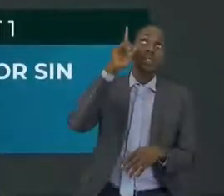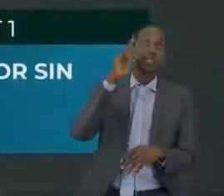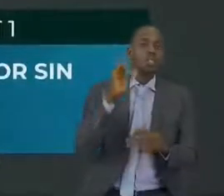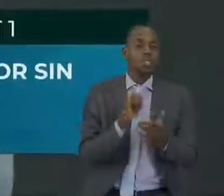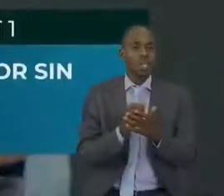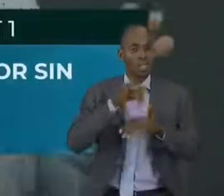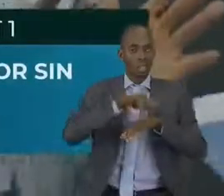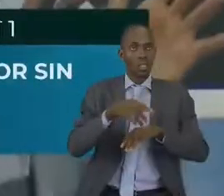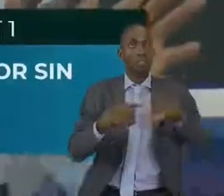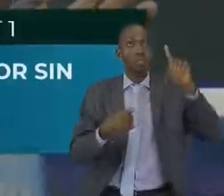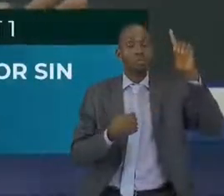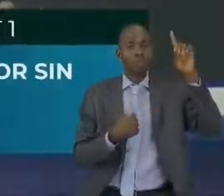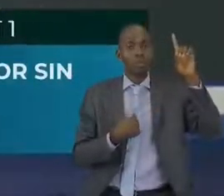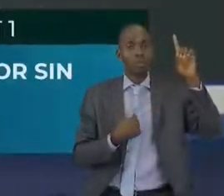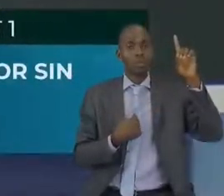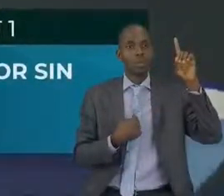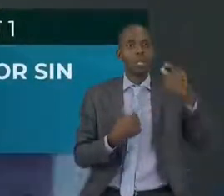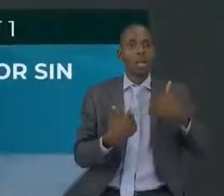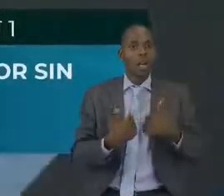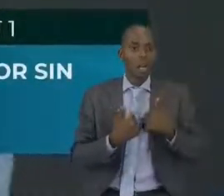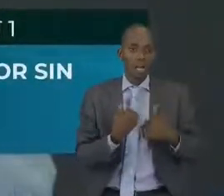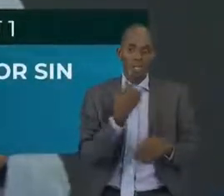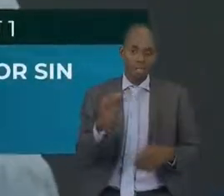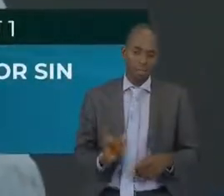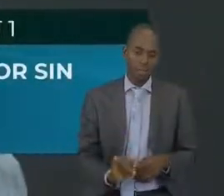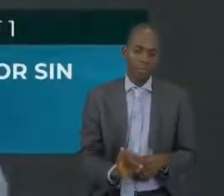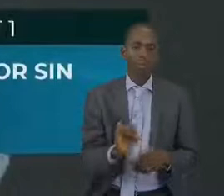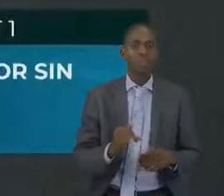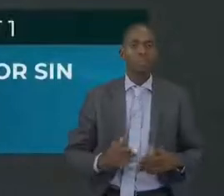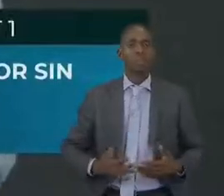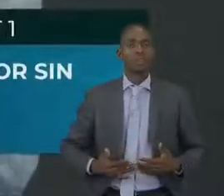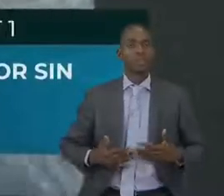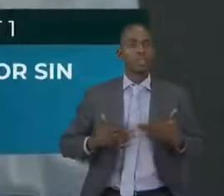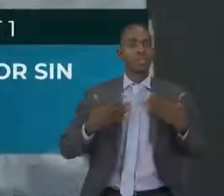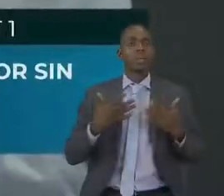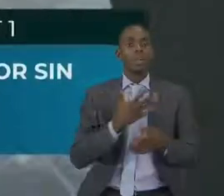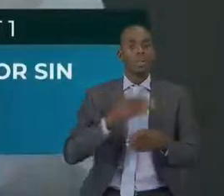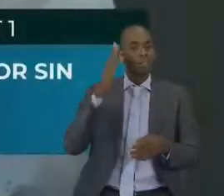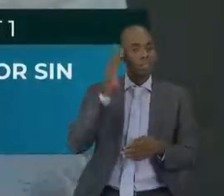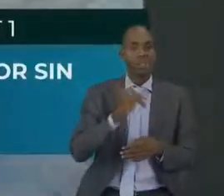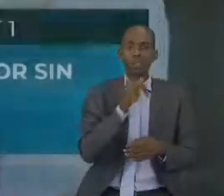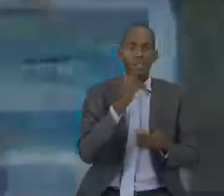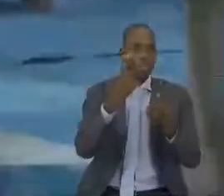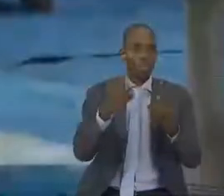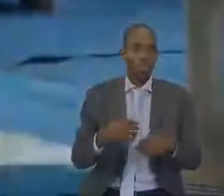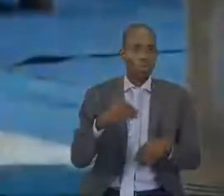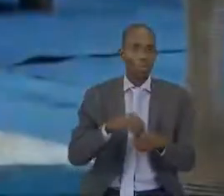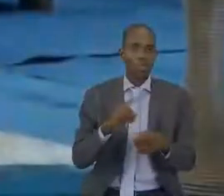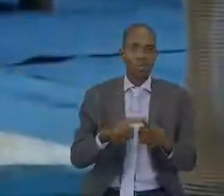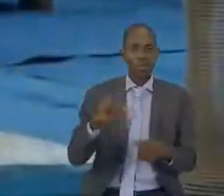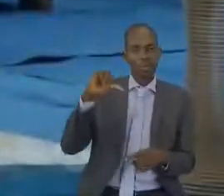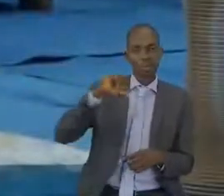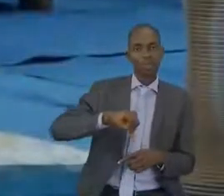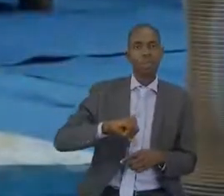Celui qui écoute ma parole et qui croit à celui qui m'a envoyé a la vie éternelle et ne vient point en jugement, mais il